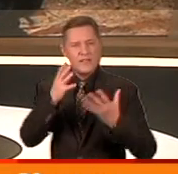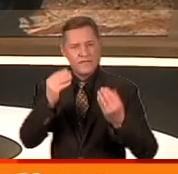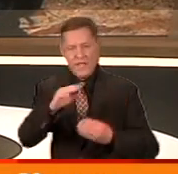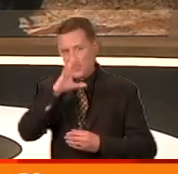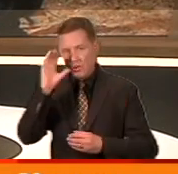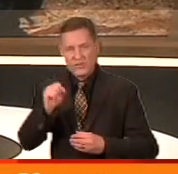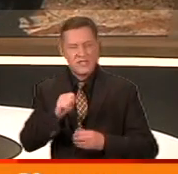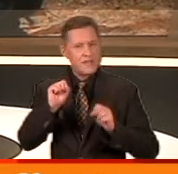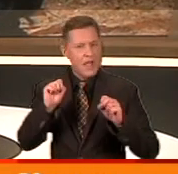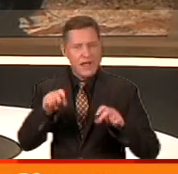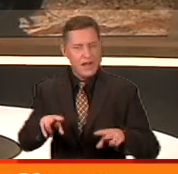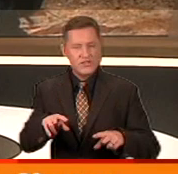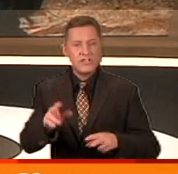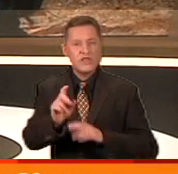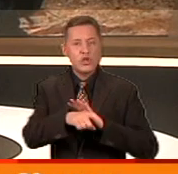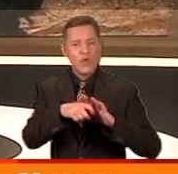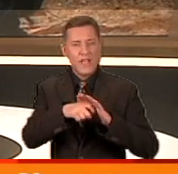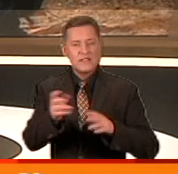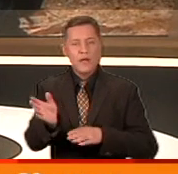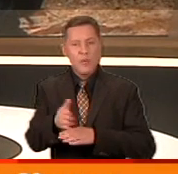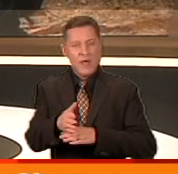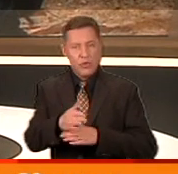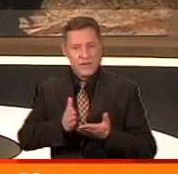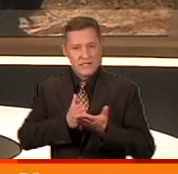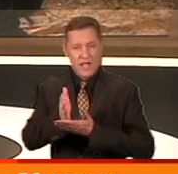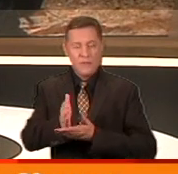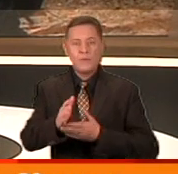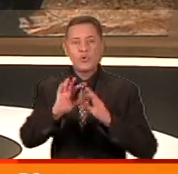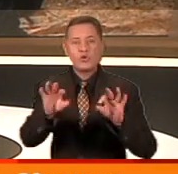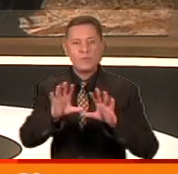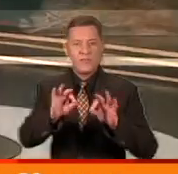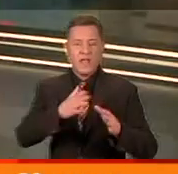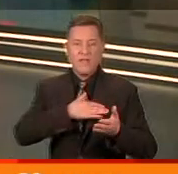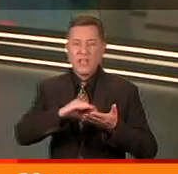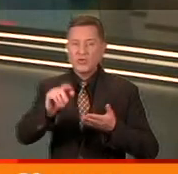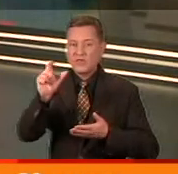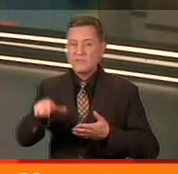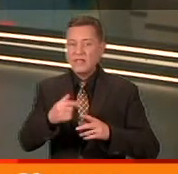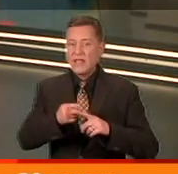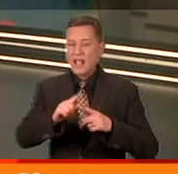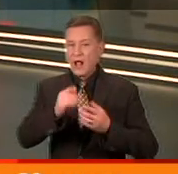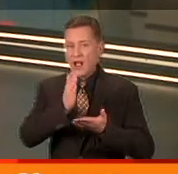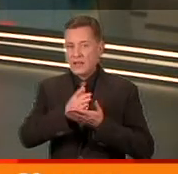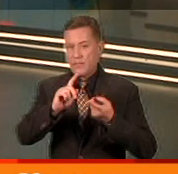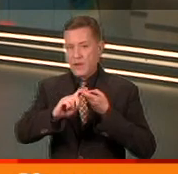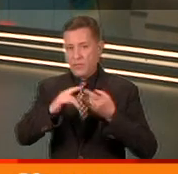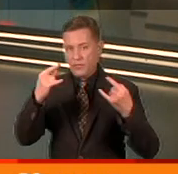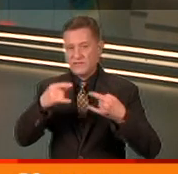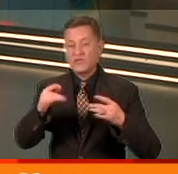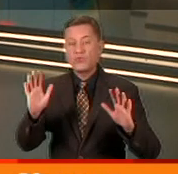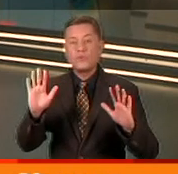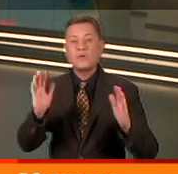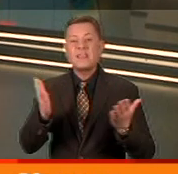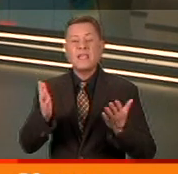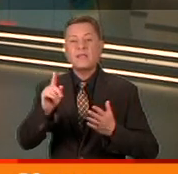на Донецькому і Маріупольському напрямках. Оперативну інформацію збирала Марія Малевська. Марія, наскільки серйозні справи на фронті?